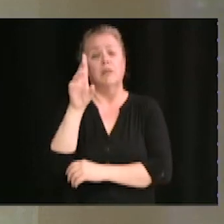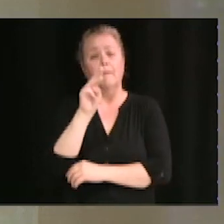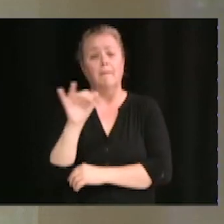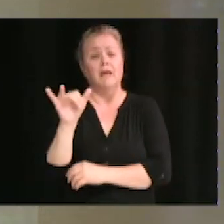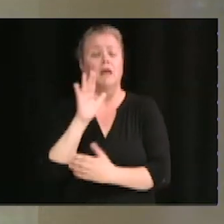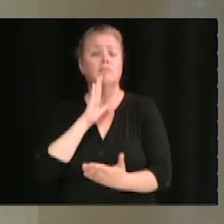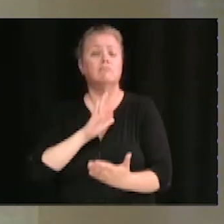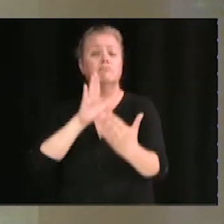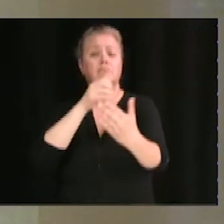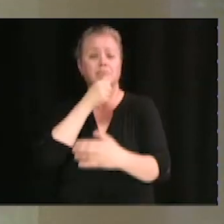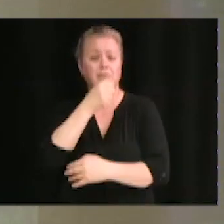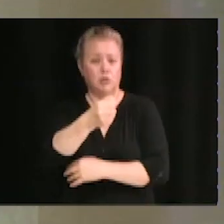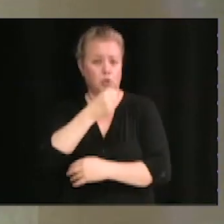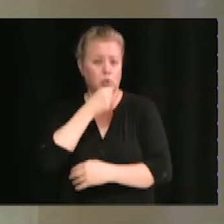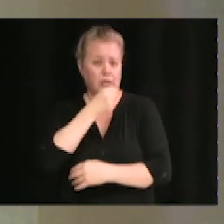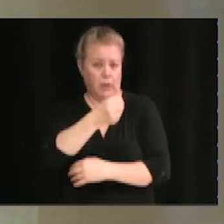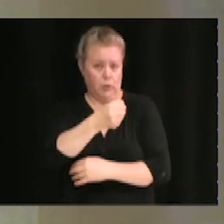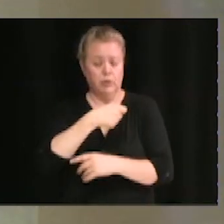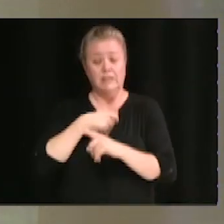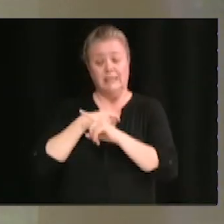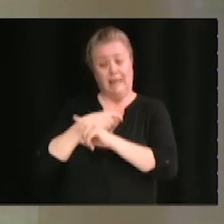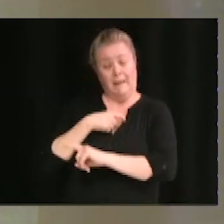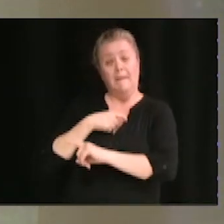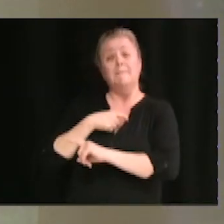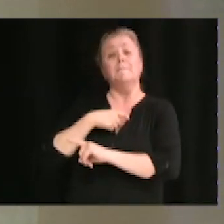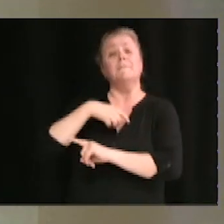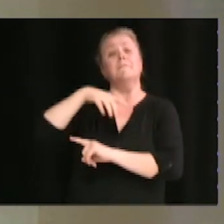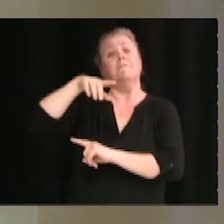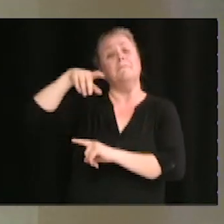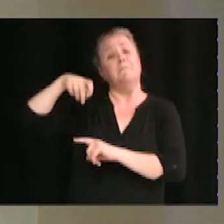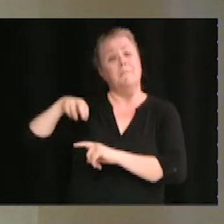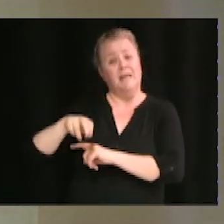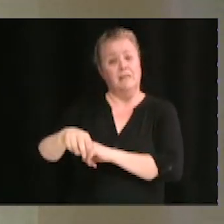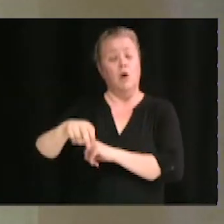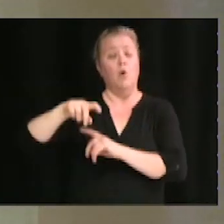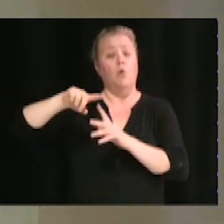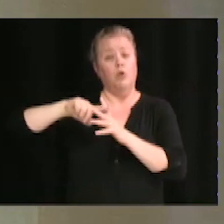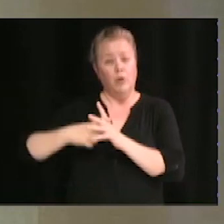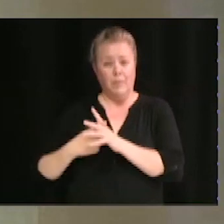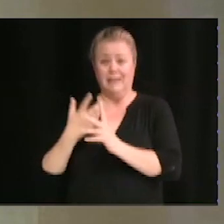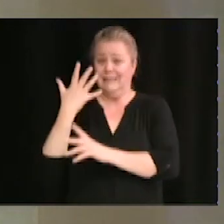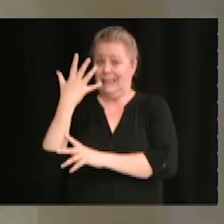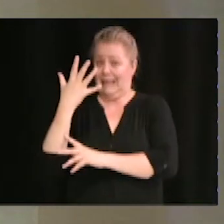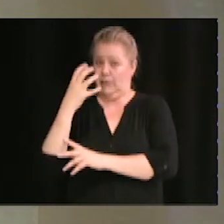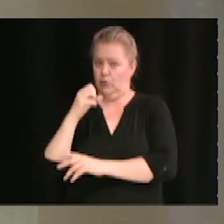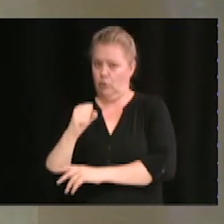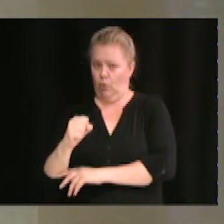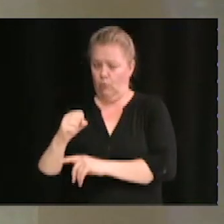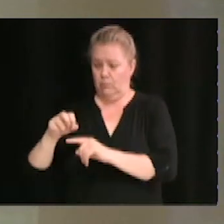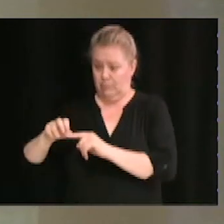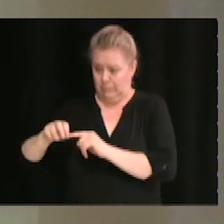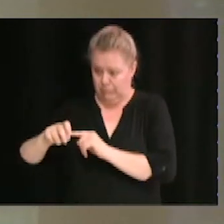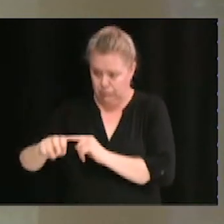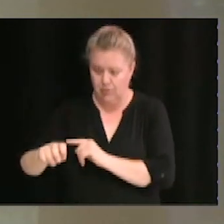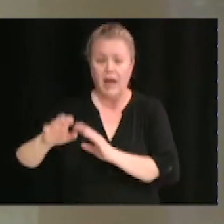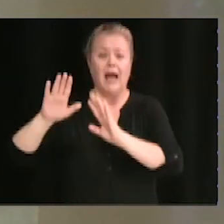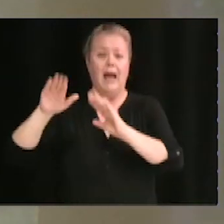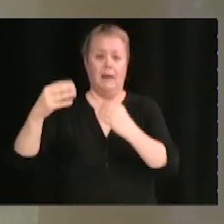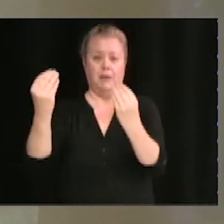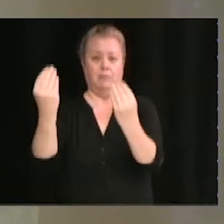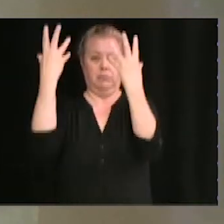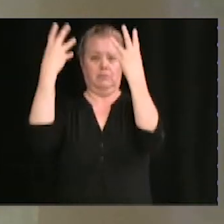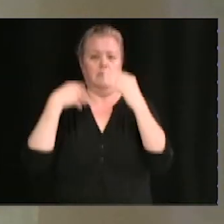piétons profiteront d'une priorité de 5 secondes pour amorcer leur traverse aux intersections concernées, et par la suite, les feux seront